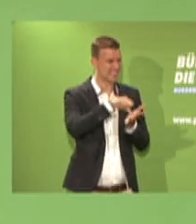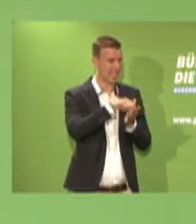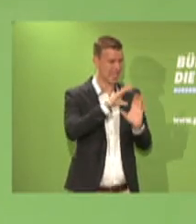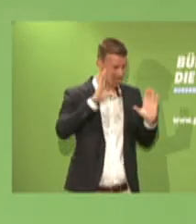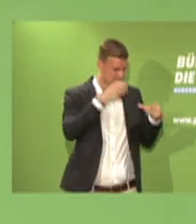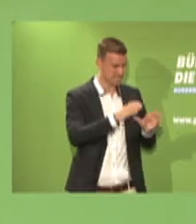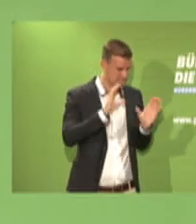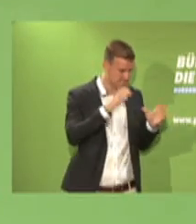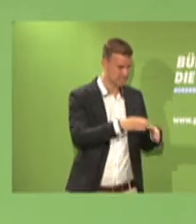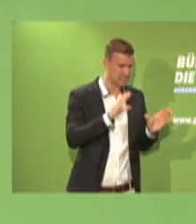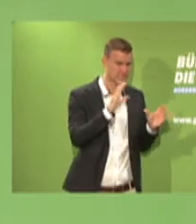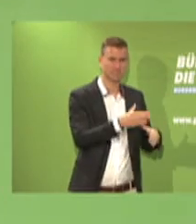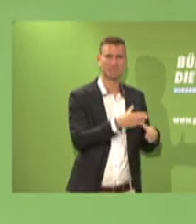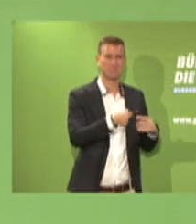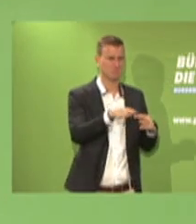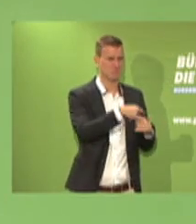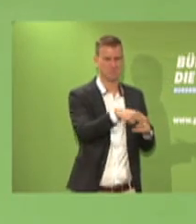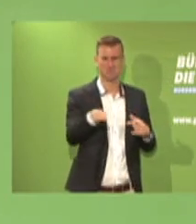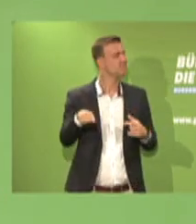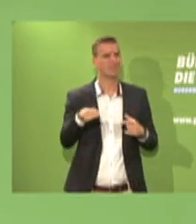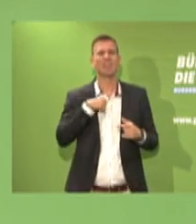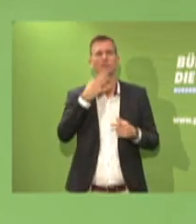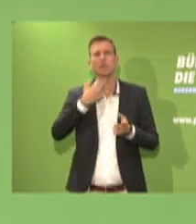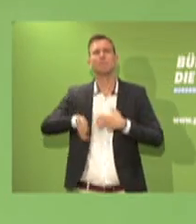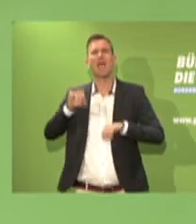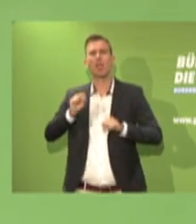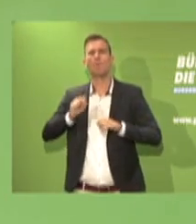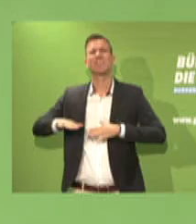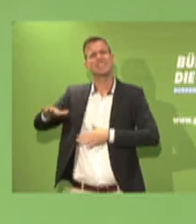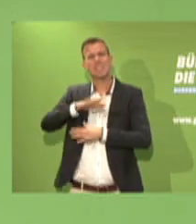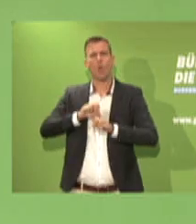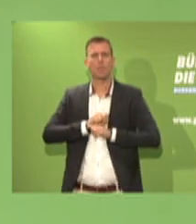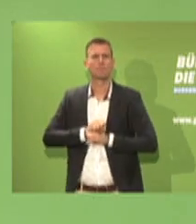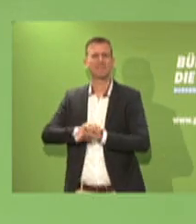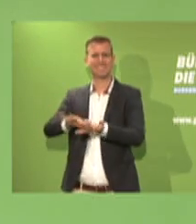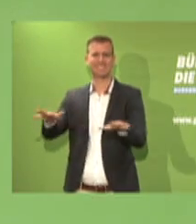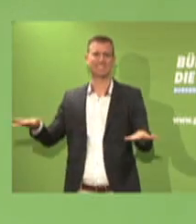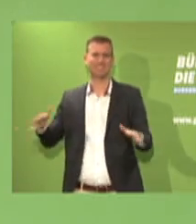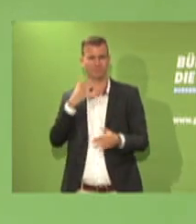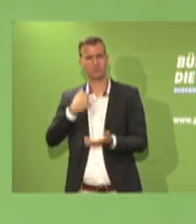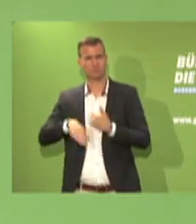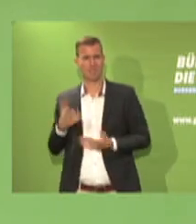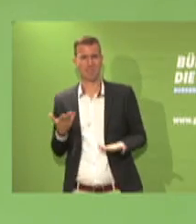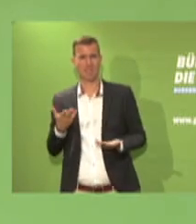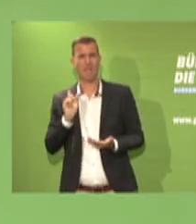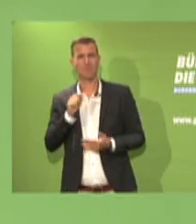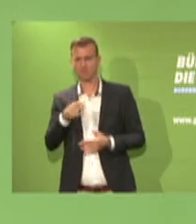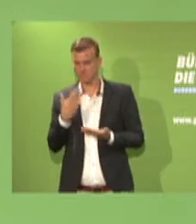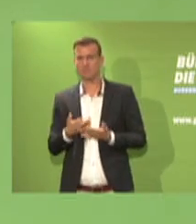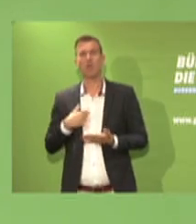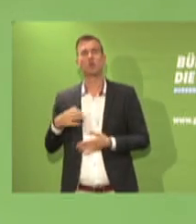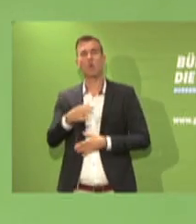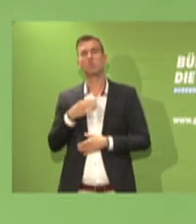zentralistischen Zugewiesenen hin, mehr Kompetenzen in die Region. Das muss der Weg sein. Und da müssen wir uns aber als